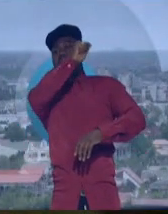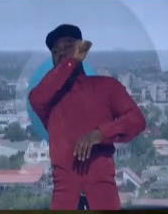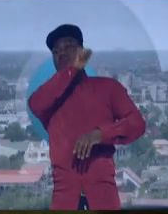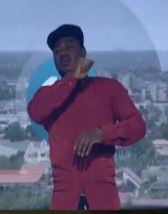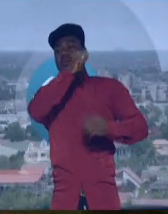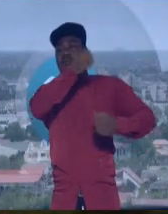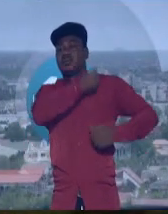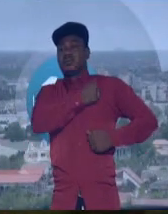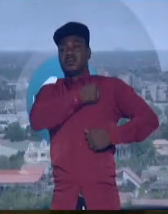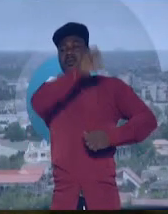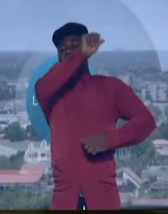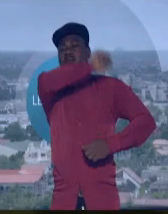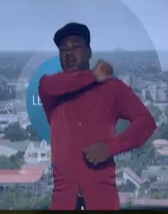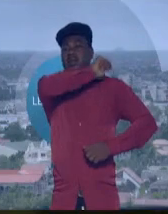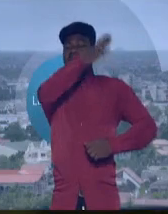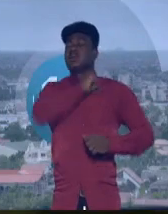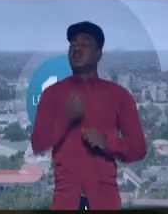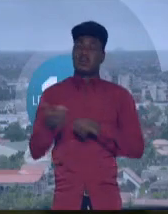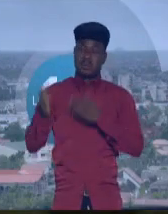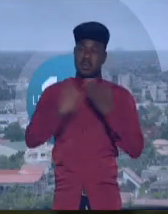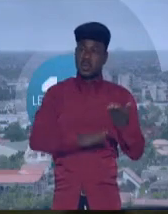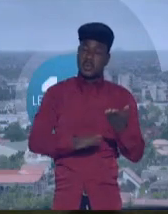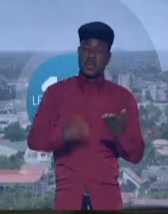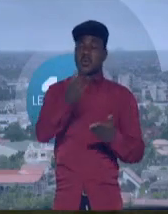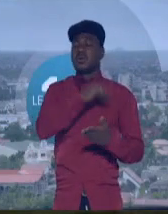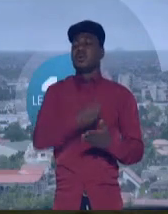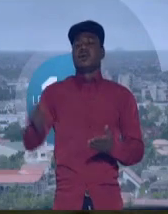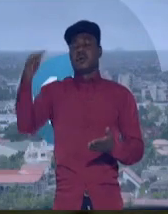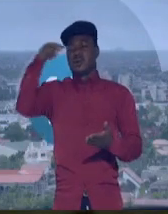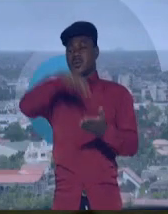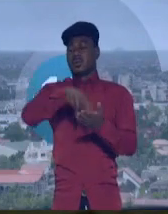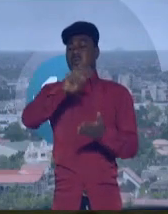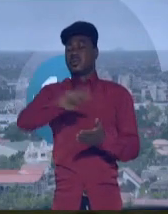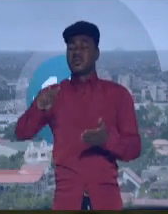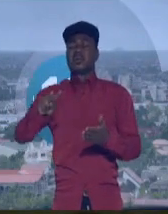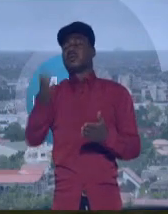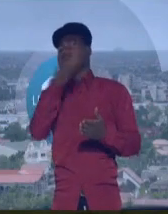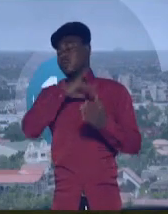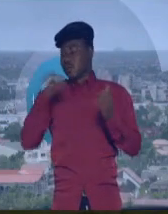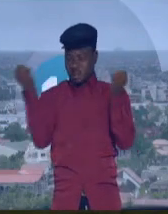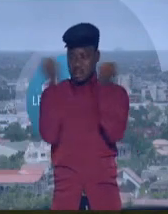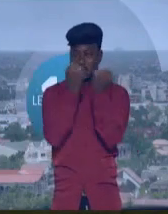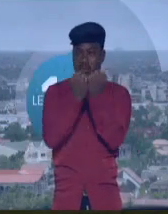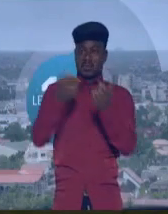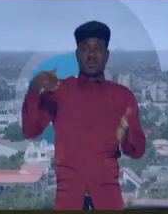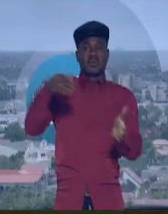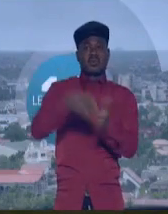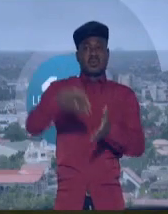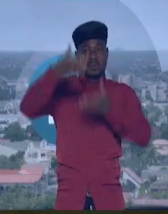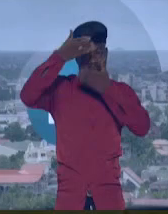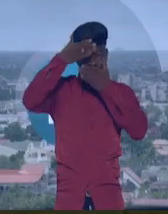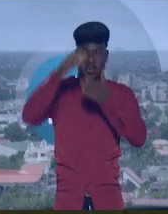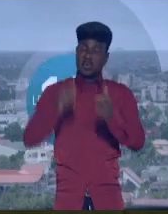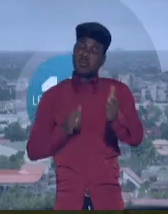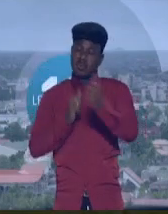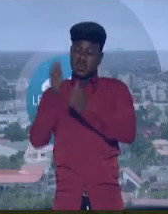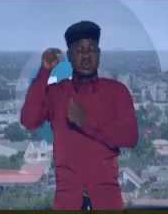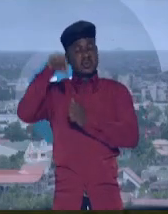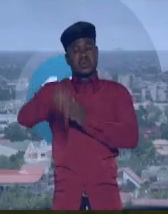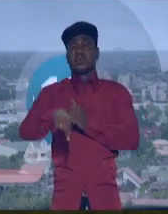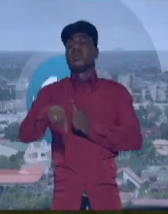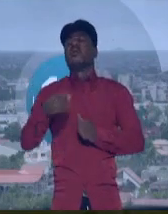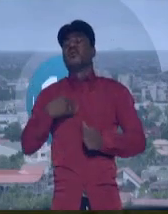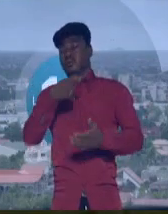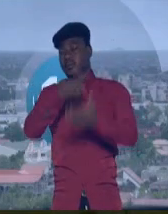mai 2022 dans la lutte contre le terrorisme. Au-delà du prix, je suis très heureuse pour ce que j'ai pu